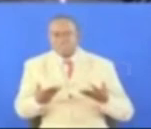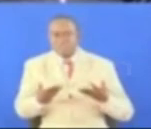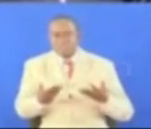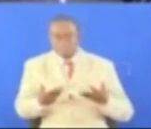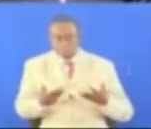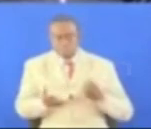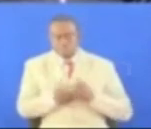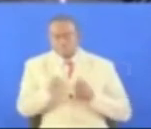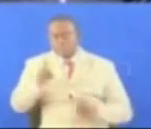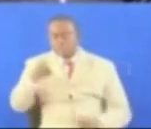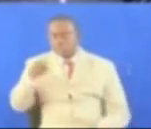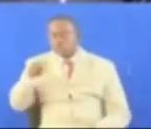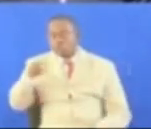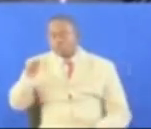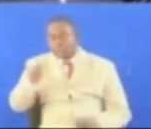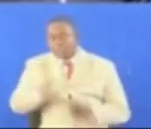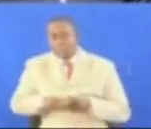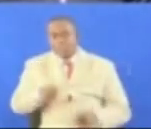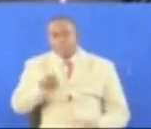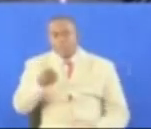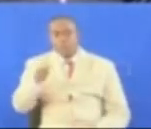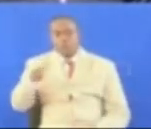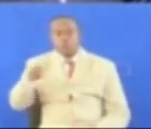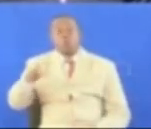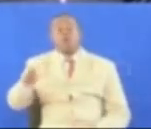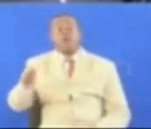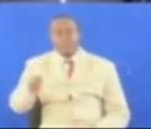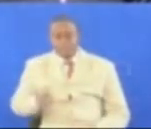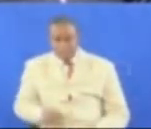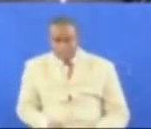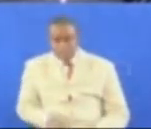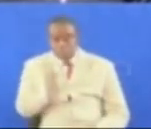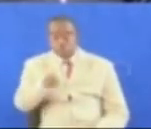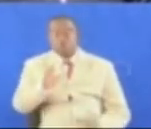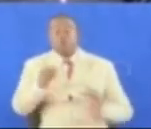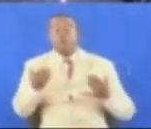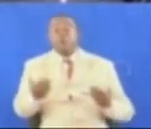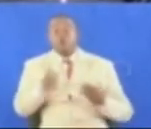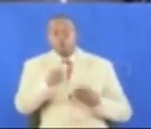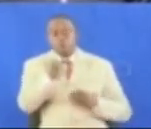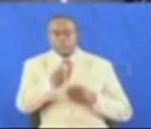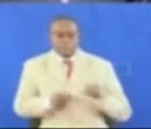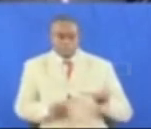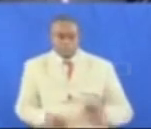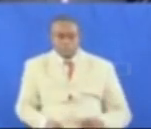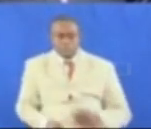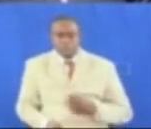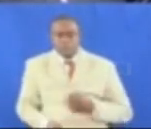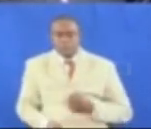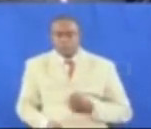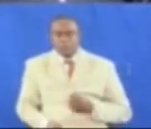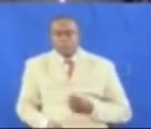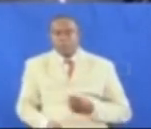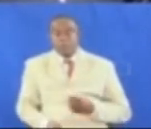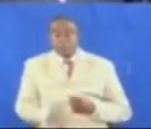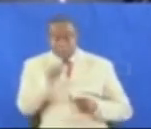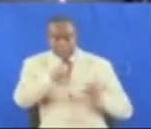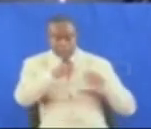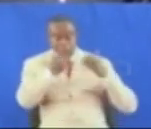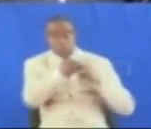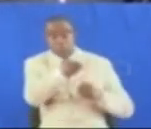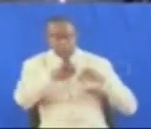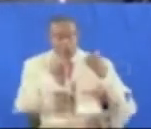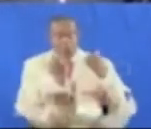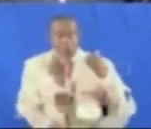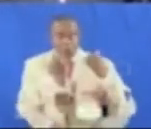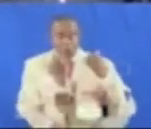Gomora, Azalia na Popo. We are not ready. We are here to make sure wa Tanzania wanaendelea kuwepo katika ulimwengu huu